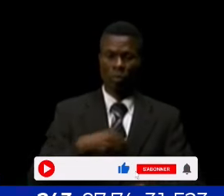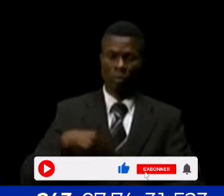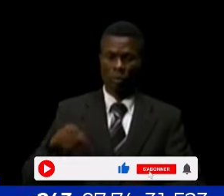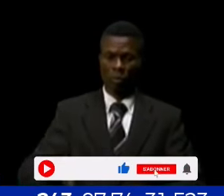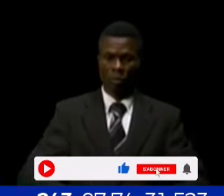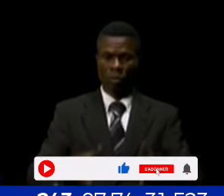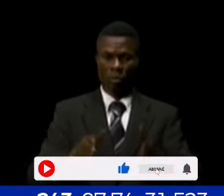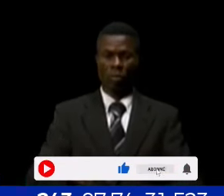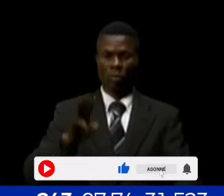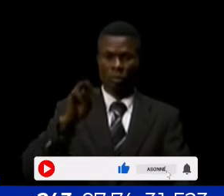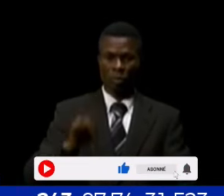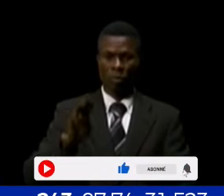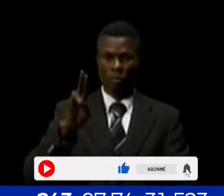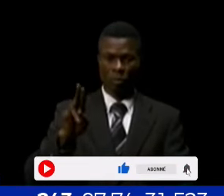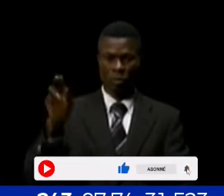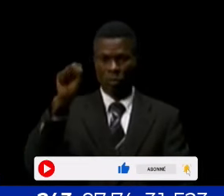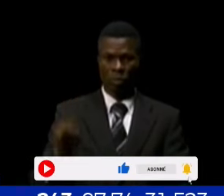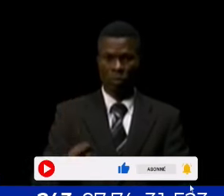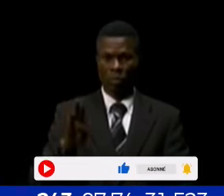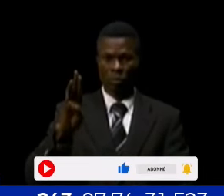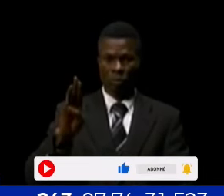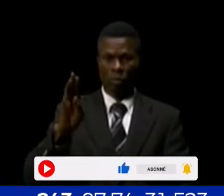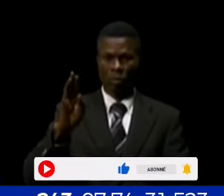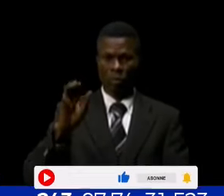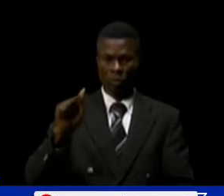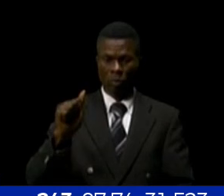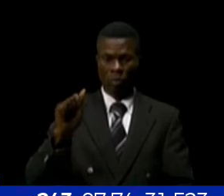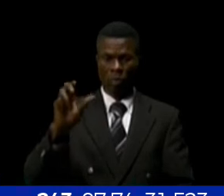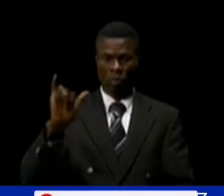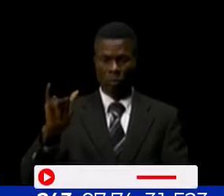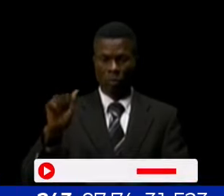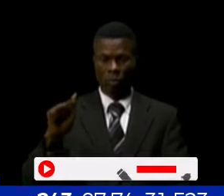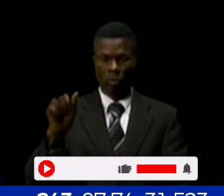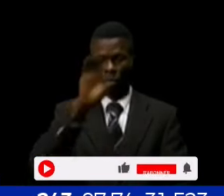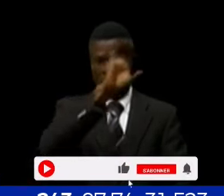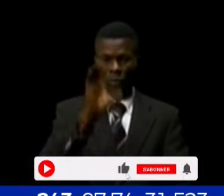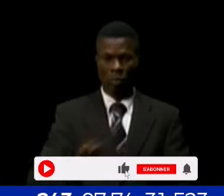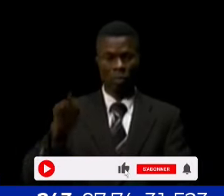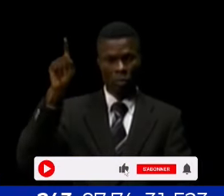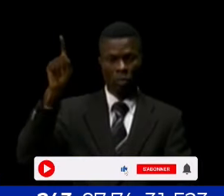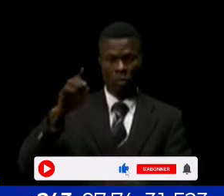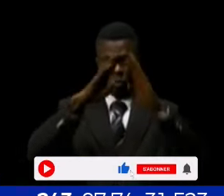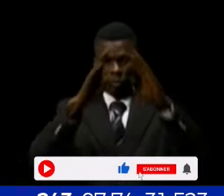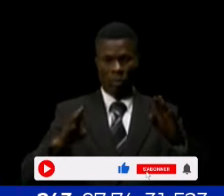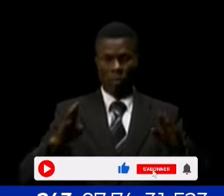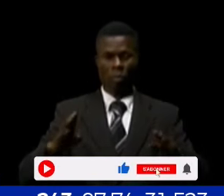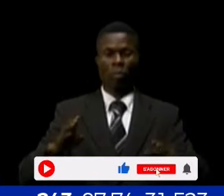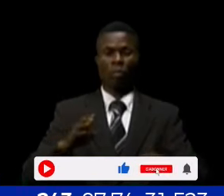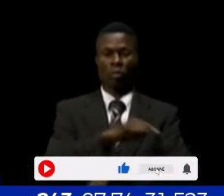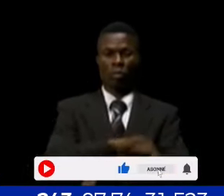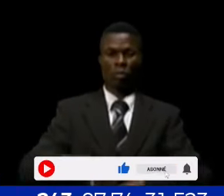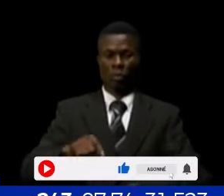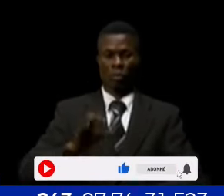avenue Moussoya, numéro 3 bis, quartier Congo, commune de Ngaliema, référence Palais de Marbre. Ce